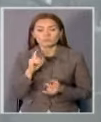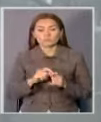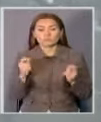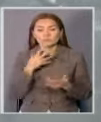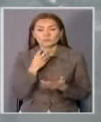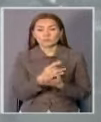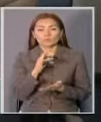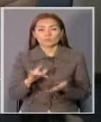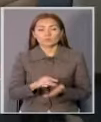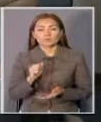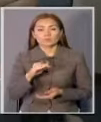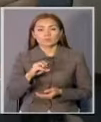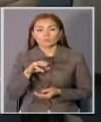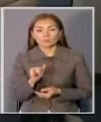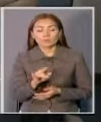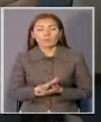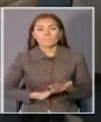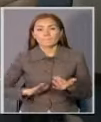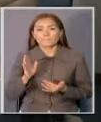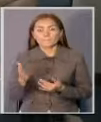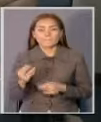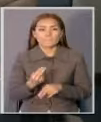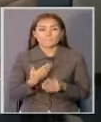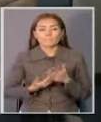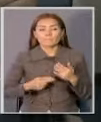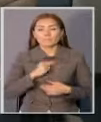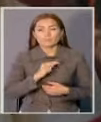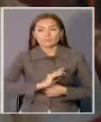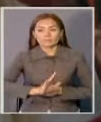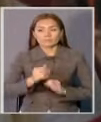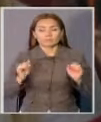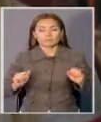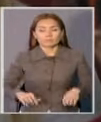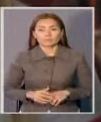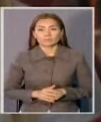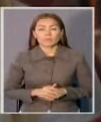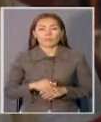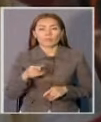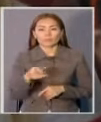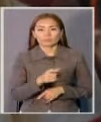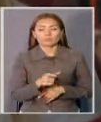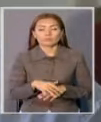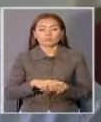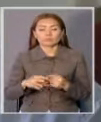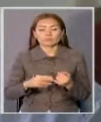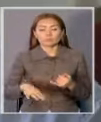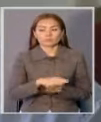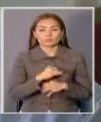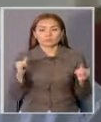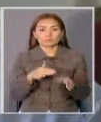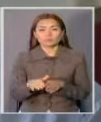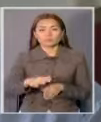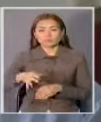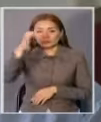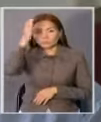начала свою деятельность в Атырау. В дальнейшем будет проведена работа, которая позволит 10 тысячам нашим землякам